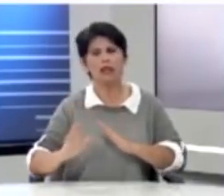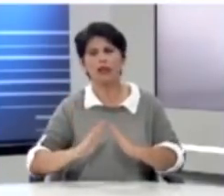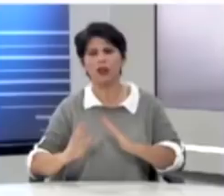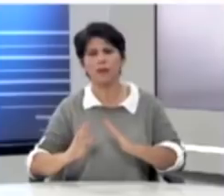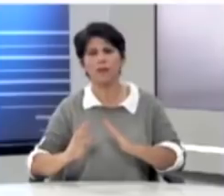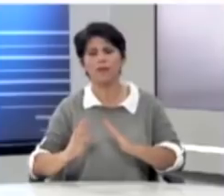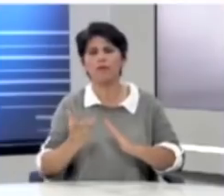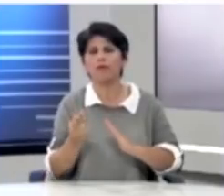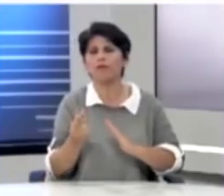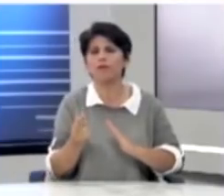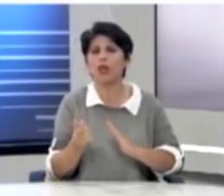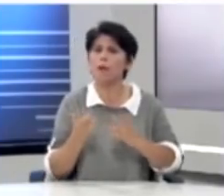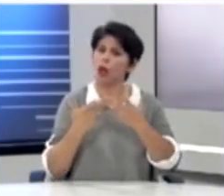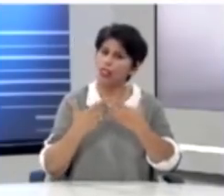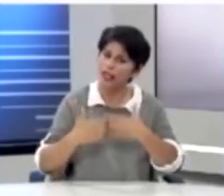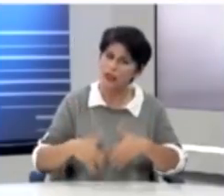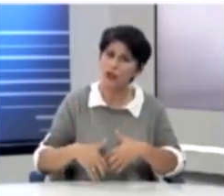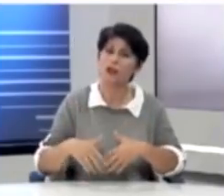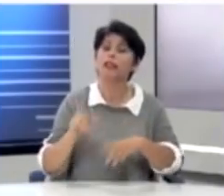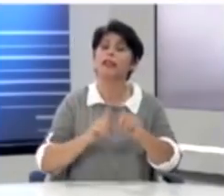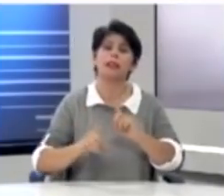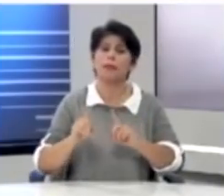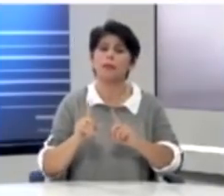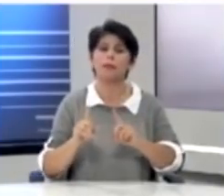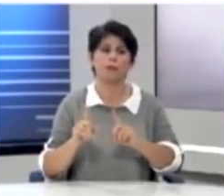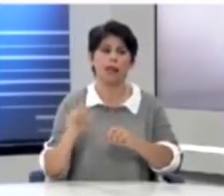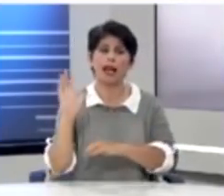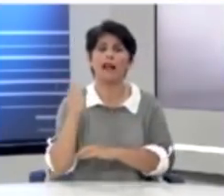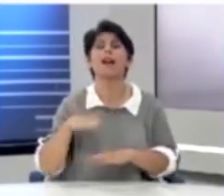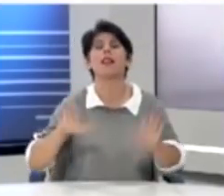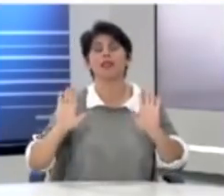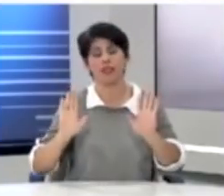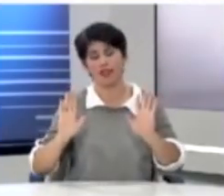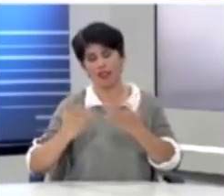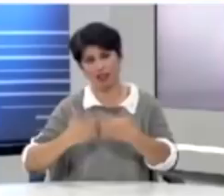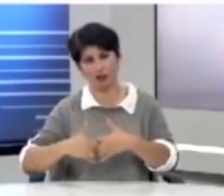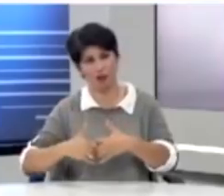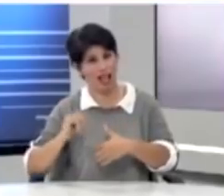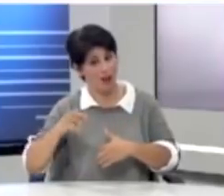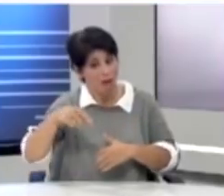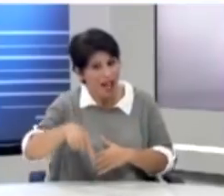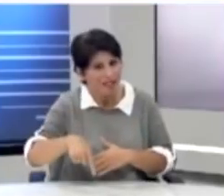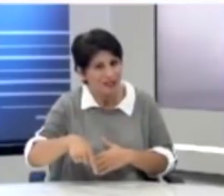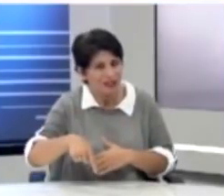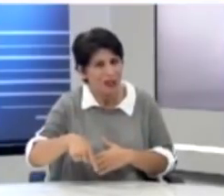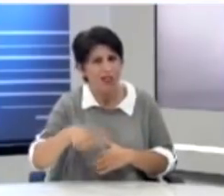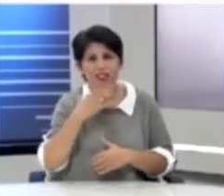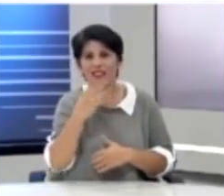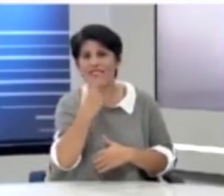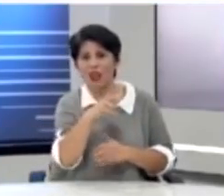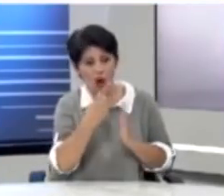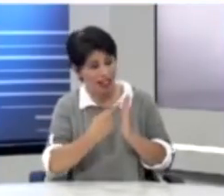ποια κανάλια θα λειτουργούν και ποια όχι. Αλλά ακόμα και αυτό, δηλαδή το δικό